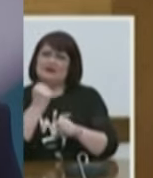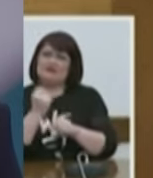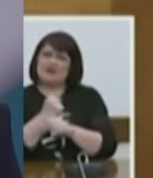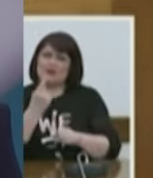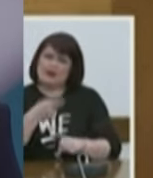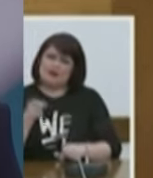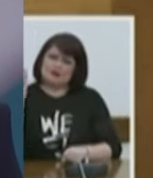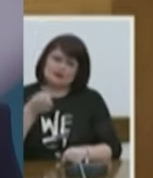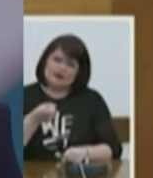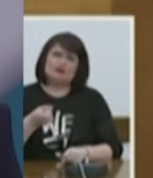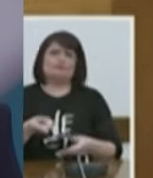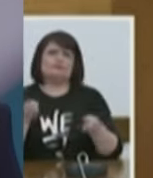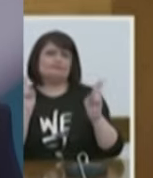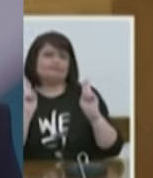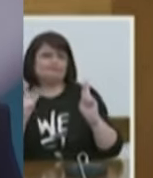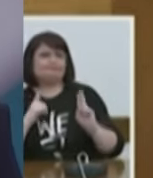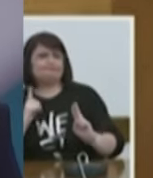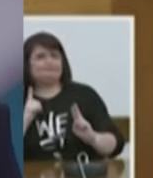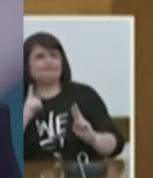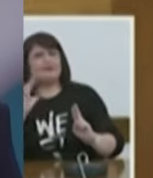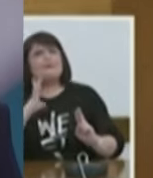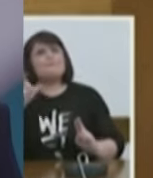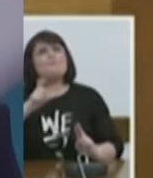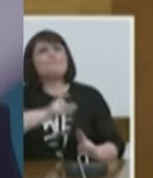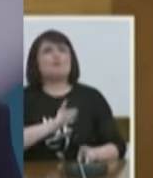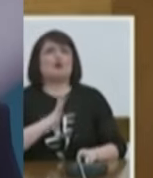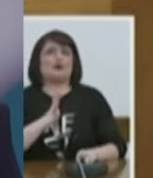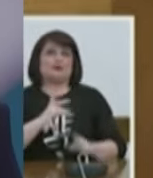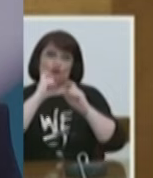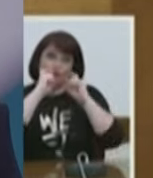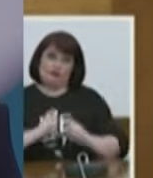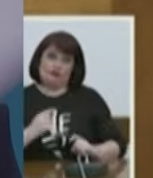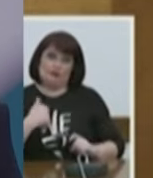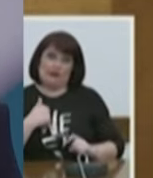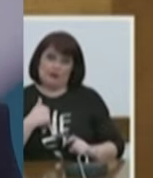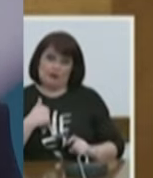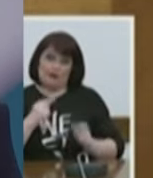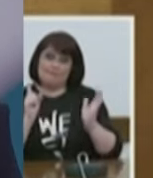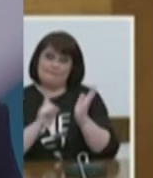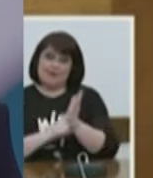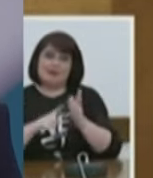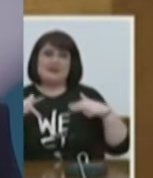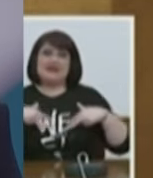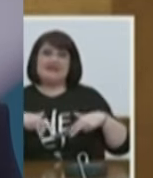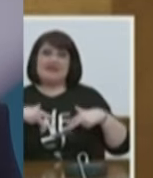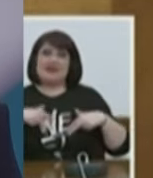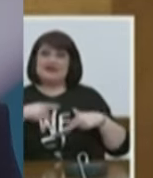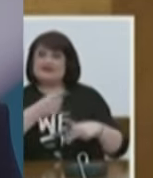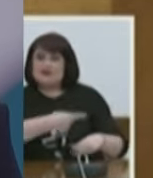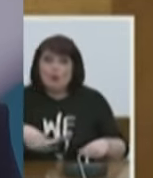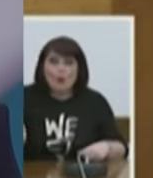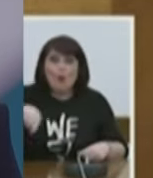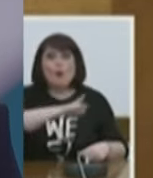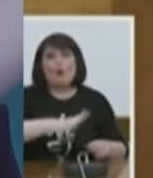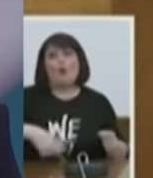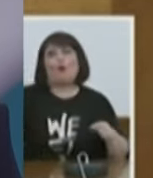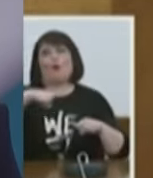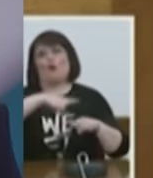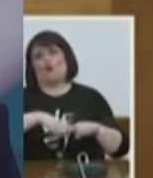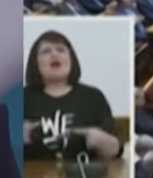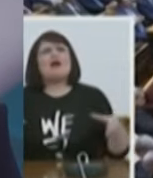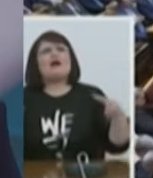η κοινοβουλευτική μας ομάδα και όλη η βάση της παράταξης έχει στηρίξει όσο κανέναν άλλον τον Πρωθυπουργό Κυριάκο